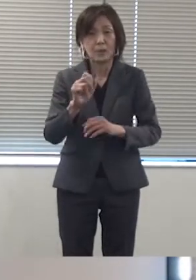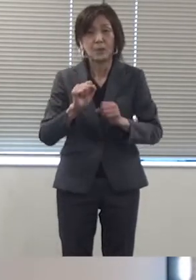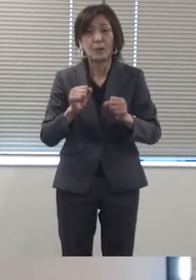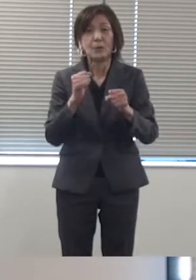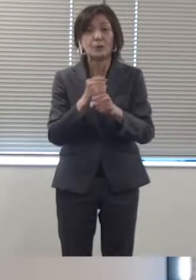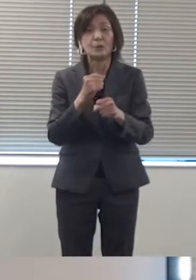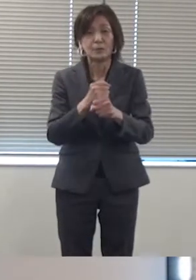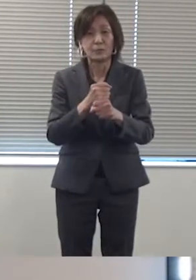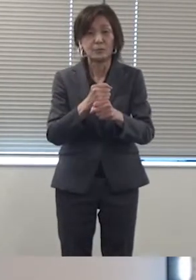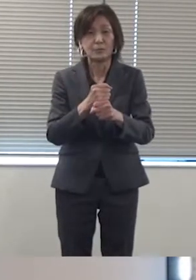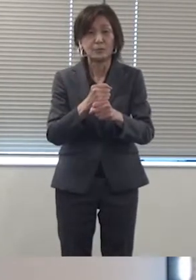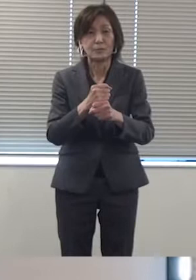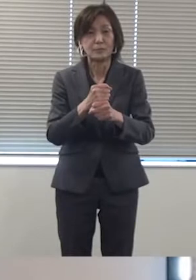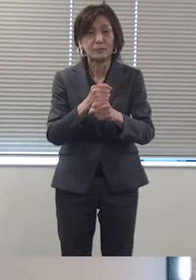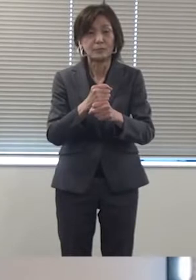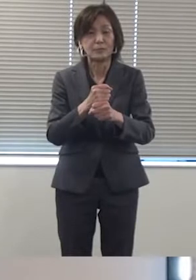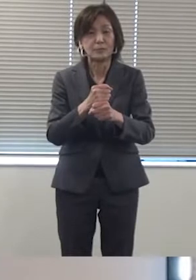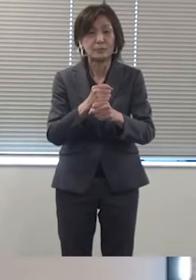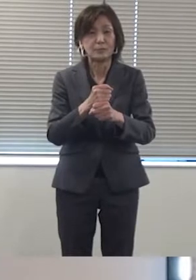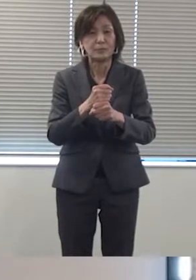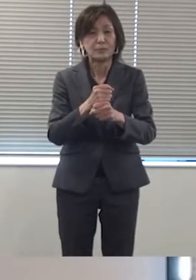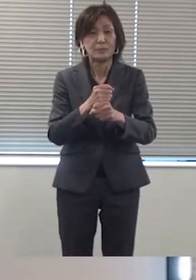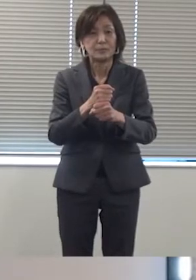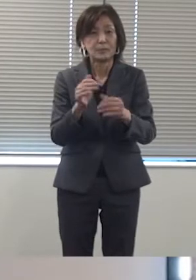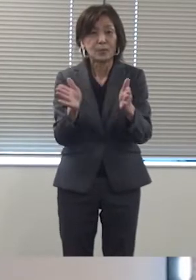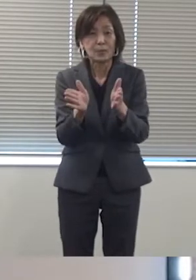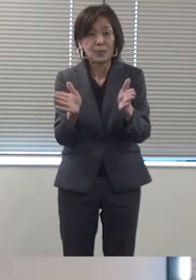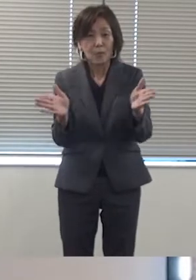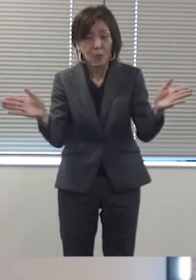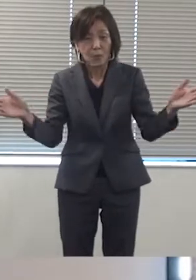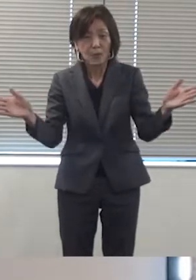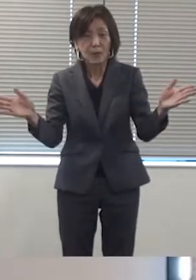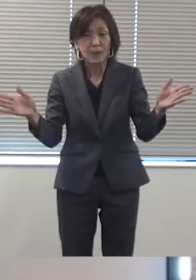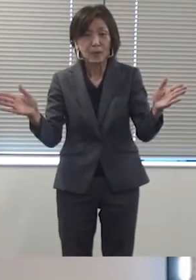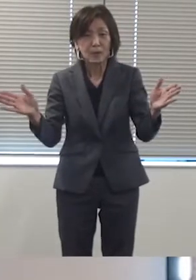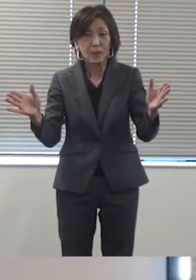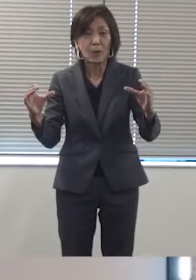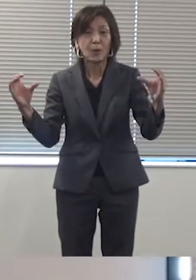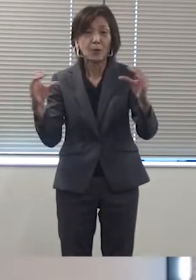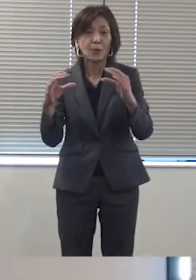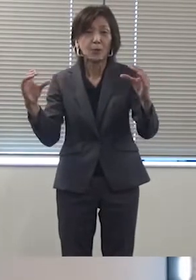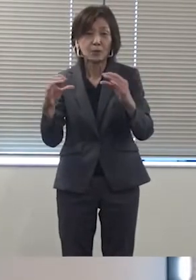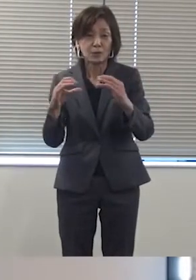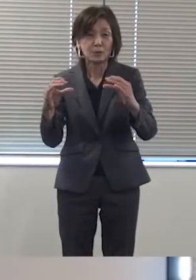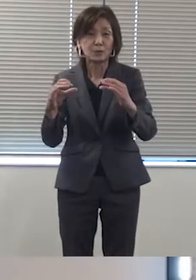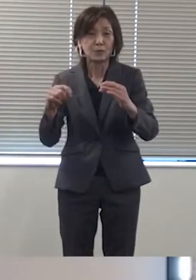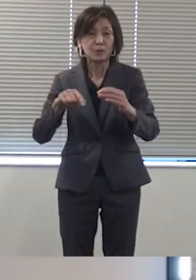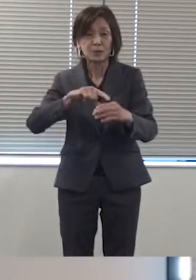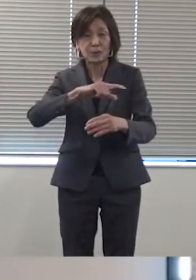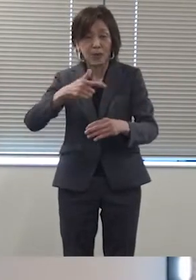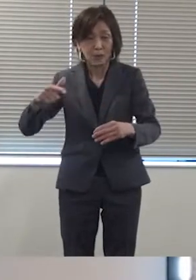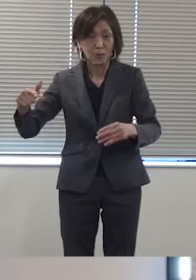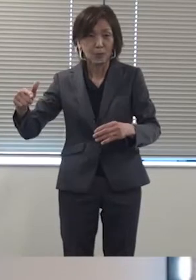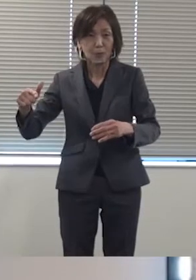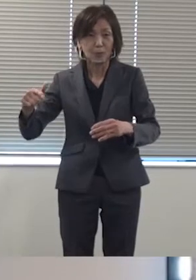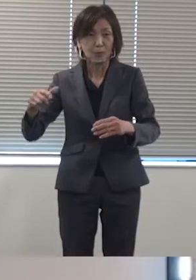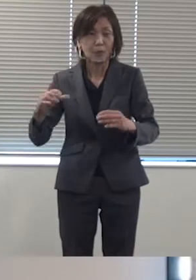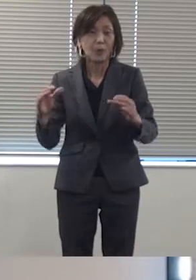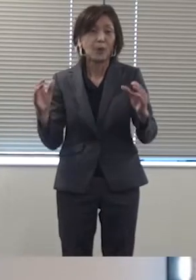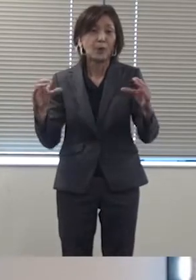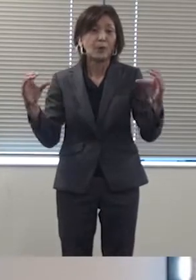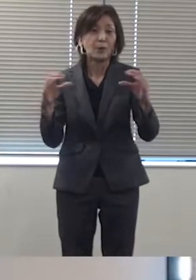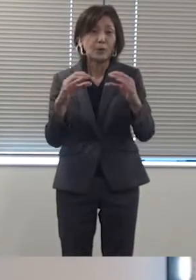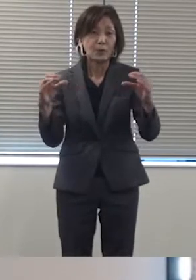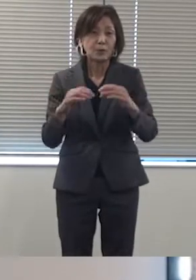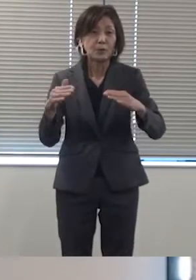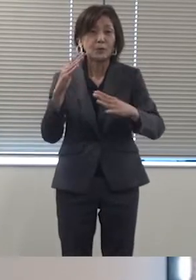広域の公共交通の在り方について、交通戦略課を中心に検討したいと考えております。建